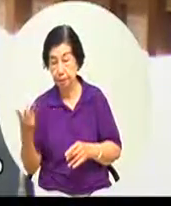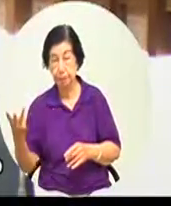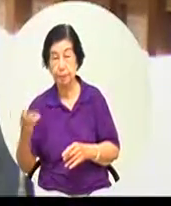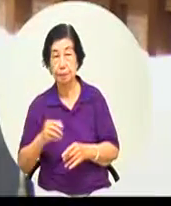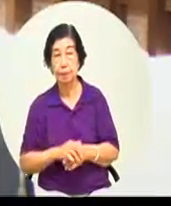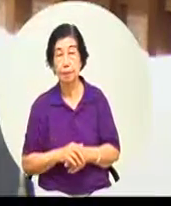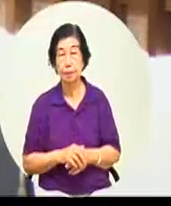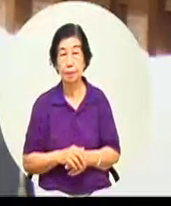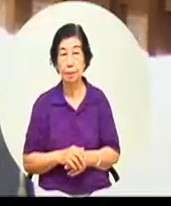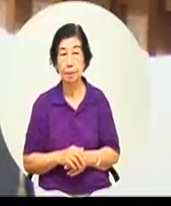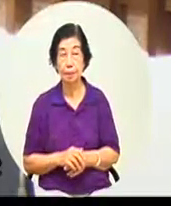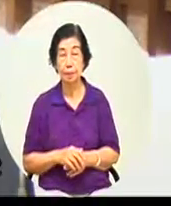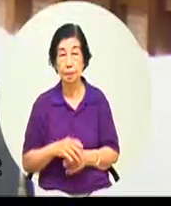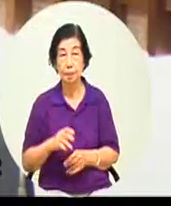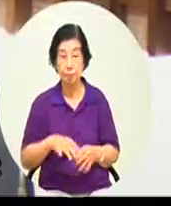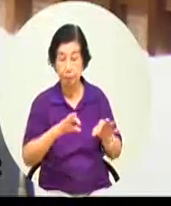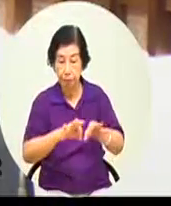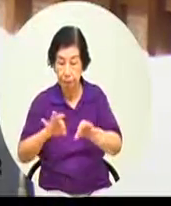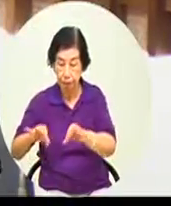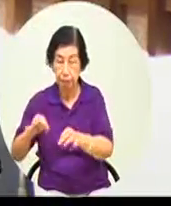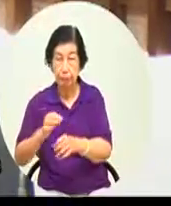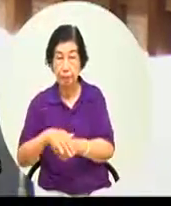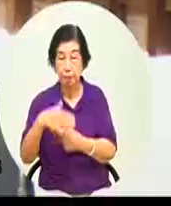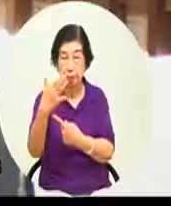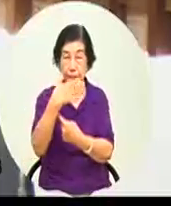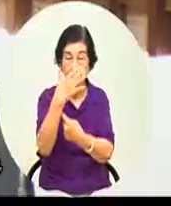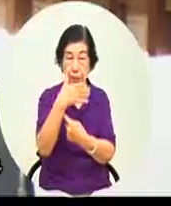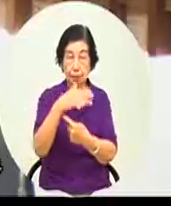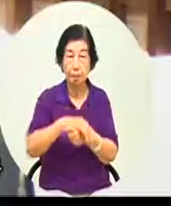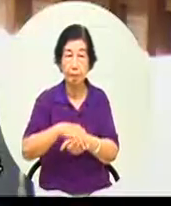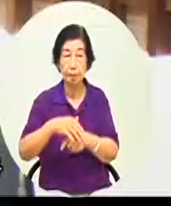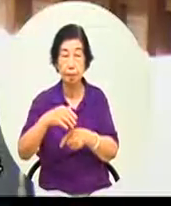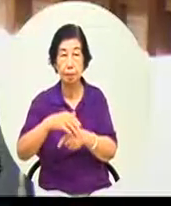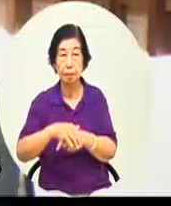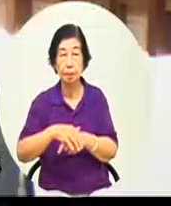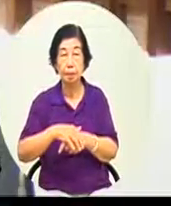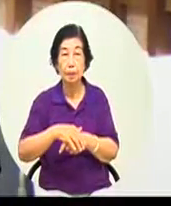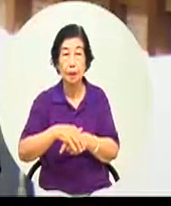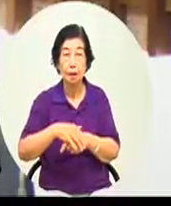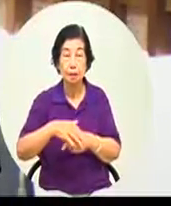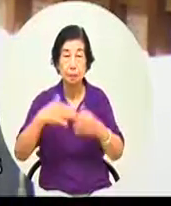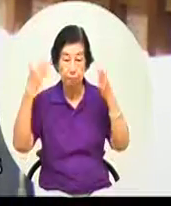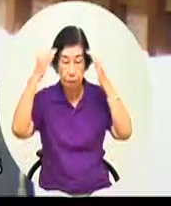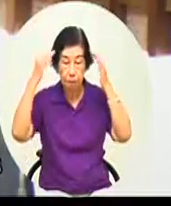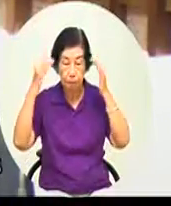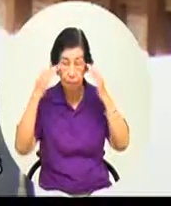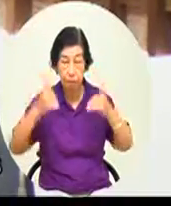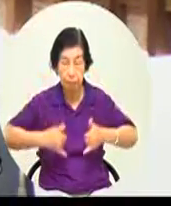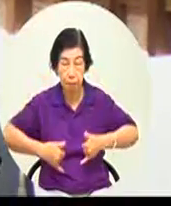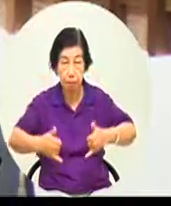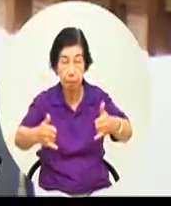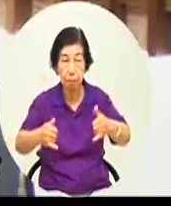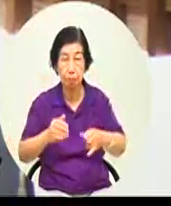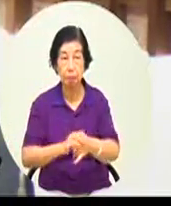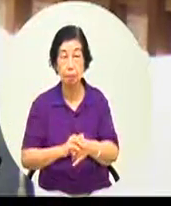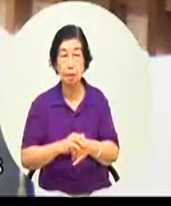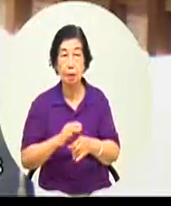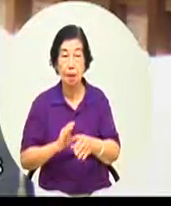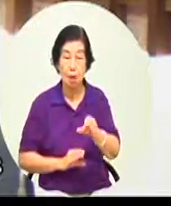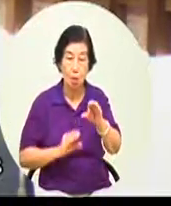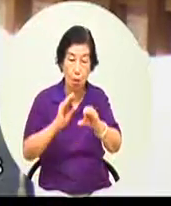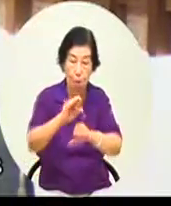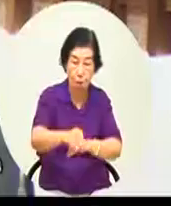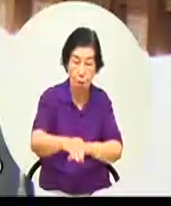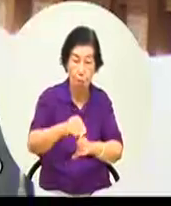哈、啊、是不是沿着旗南路这些哈、啊、来拓宽？哦、啊，到经过月啊山哎月眉桥，哦啊